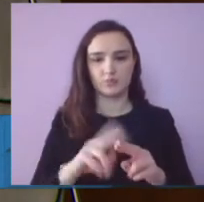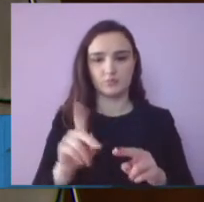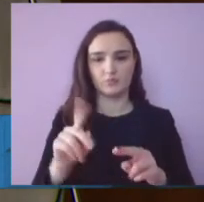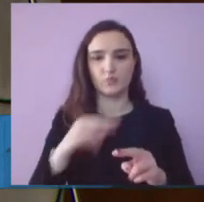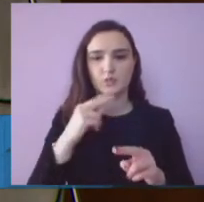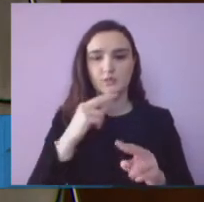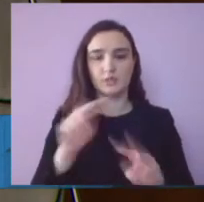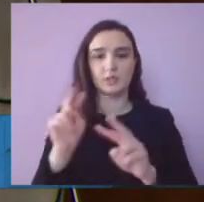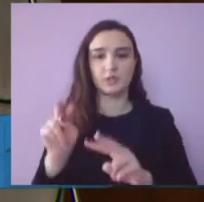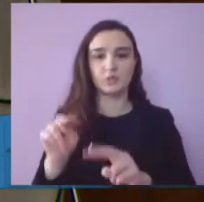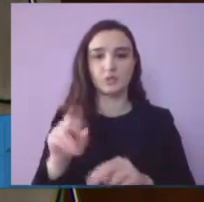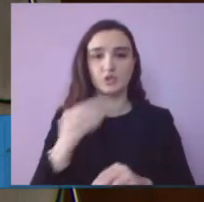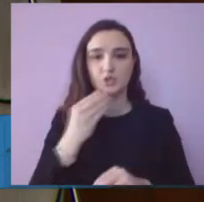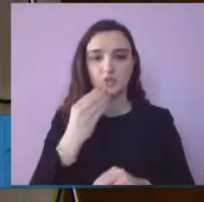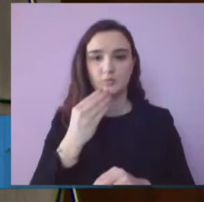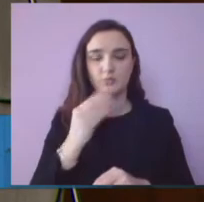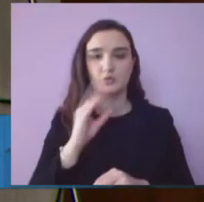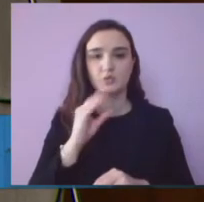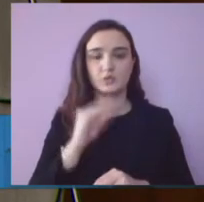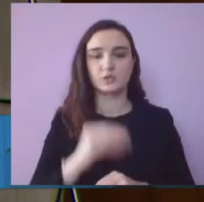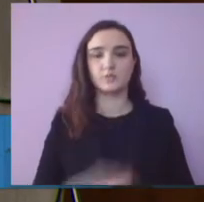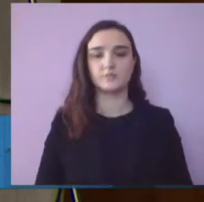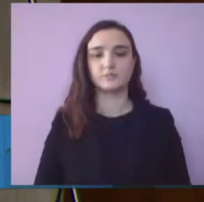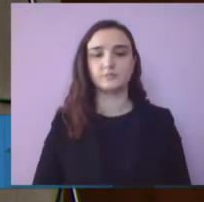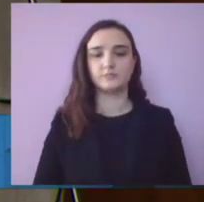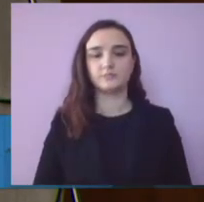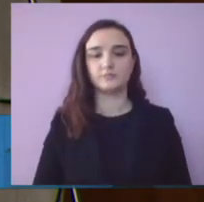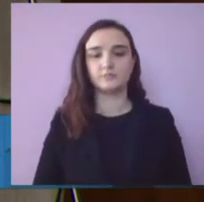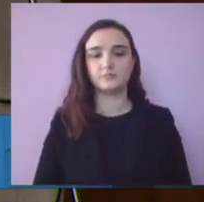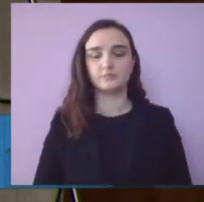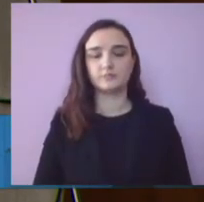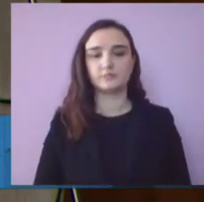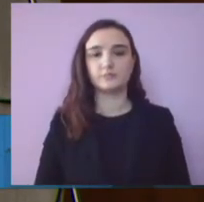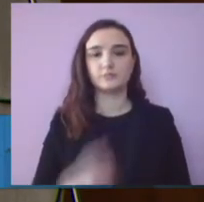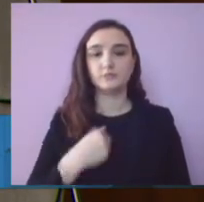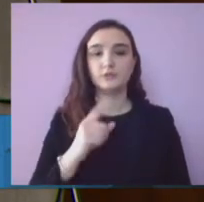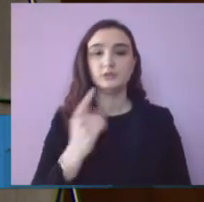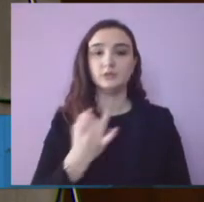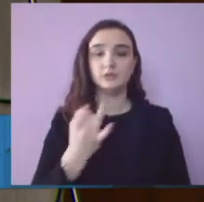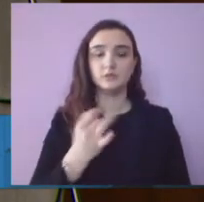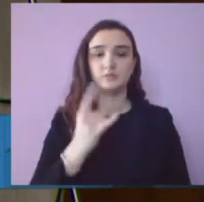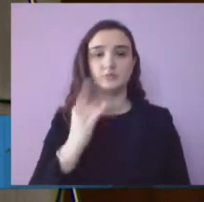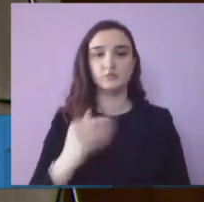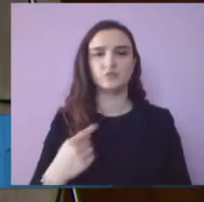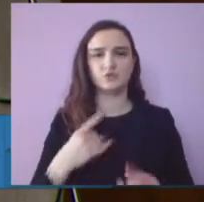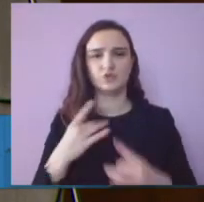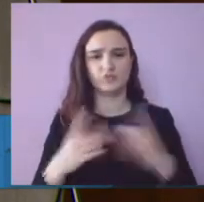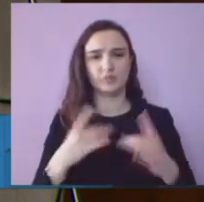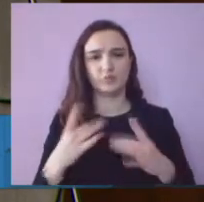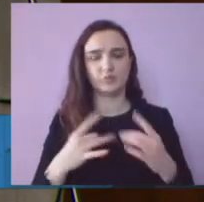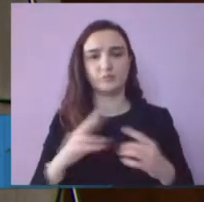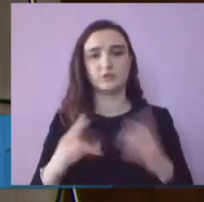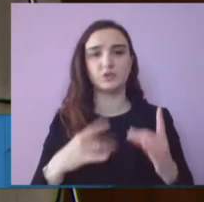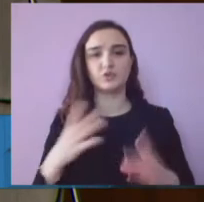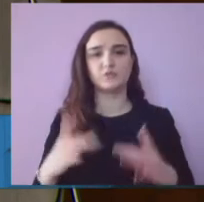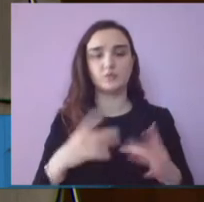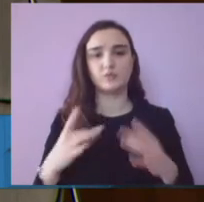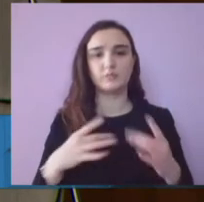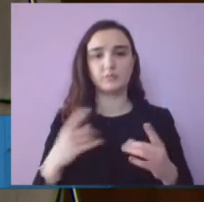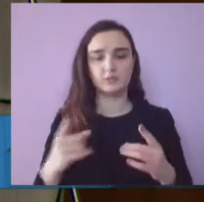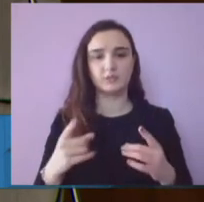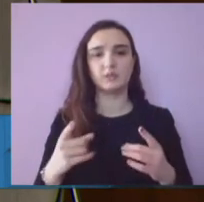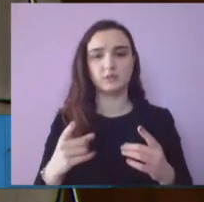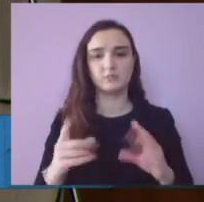ყურადღება და შეჭამოს. როდესაც მაგალითად ჩვენ რაღაც გვაინტერესებს და ბავშვი ჭირვეულობს და ჭირვეულობის